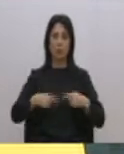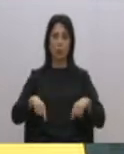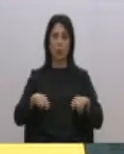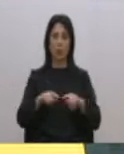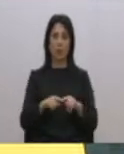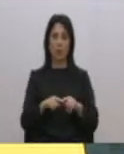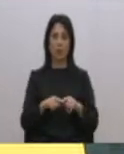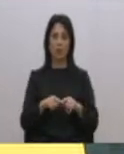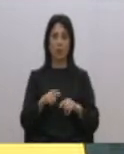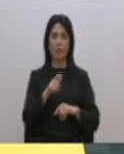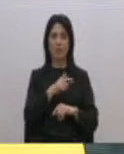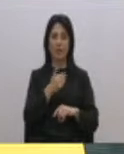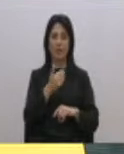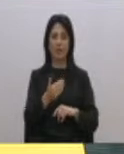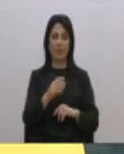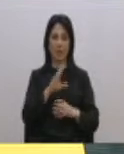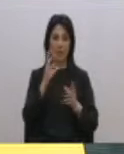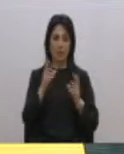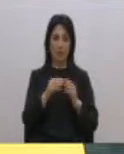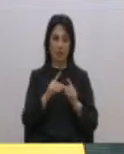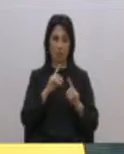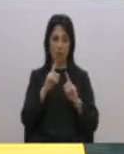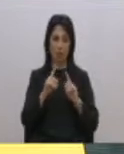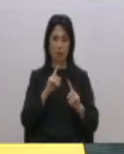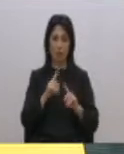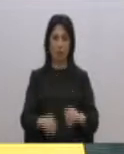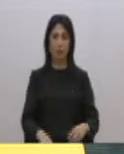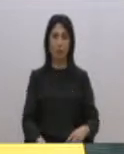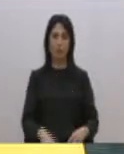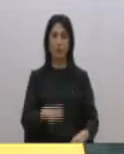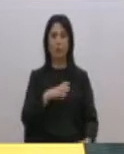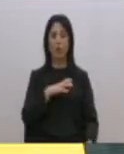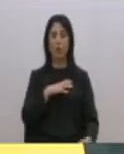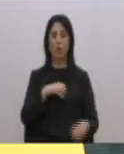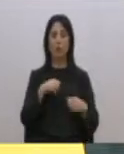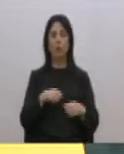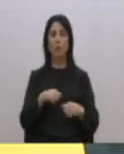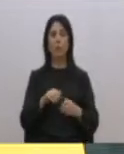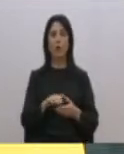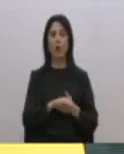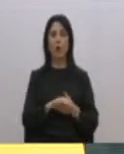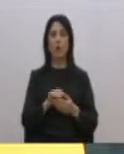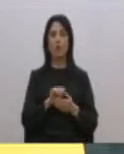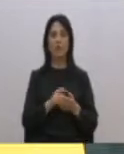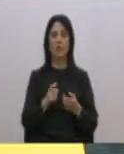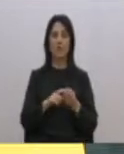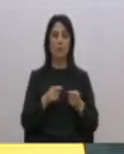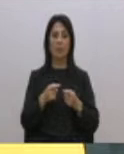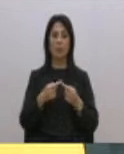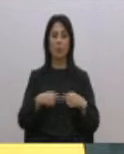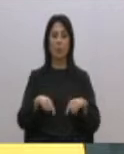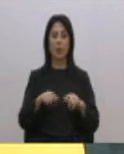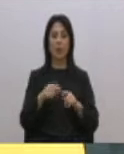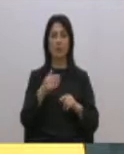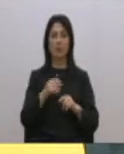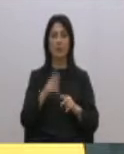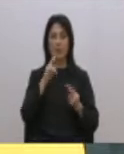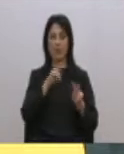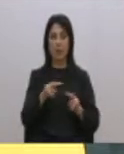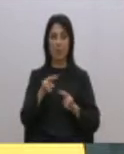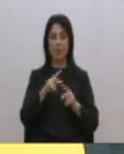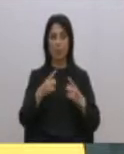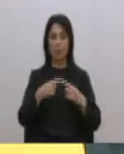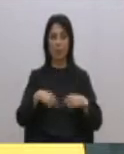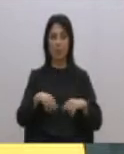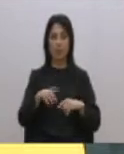ორგანიზაციის წევრთა საერთო კრება, ქონებრივი უფლებების კოლექტიურ საფუძველზე მართველი ორგანიზაციების სამეთვალყურეო